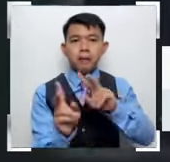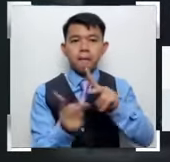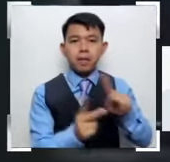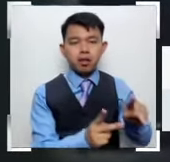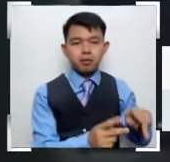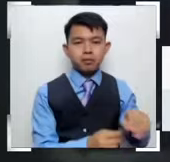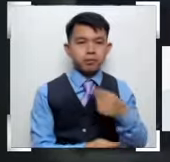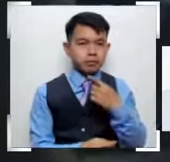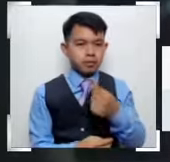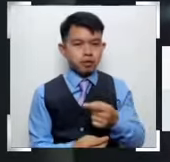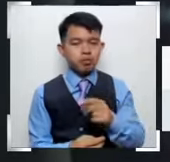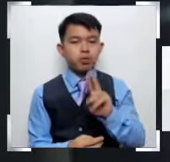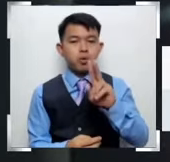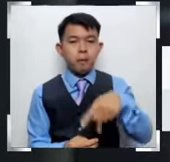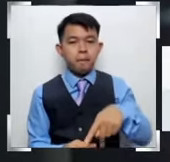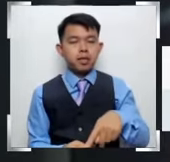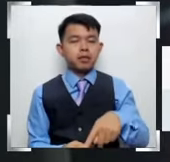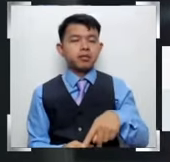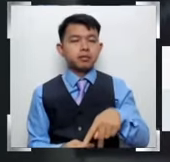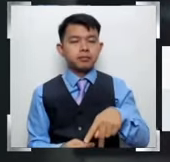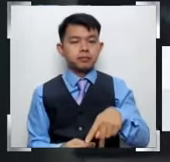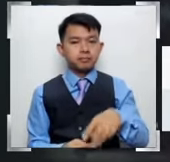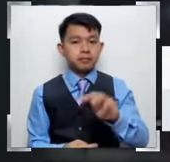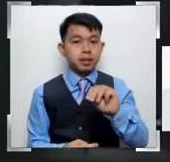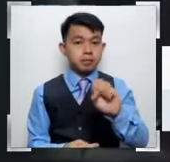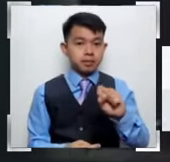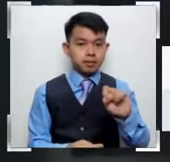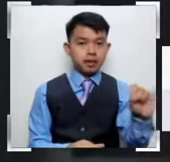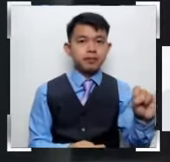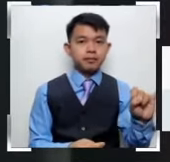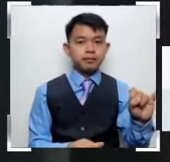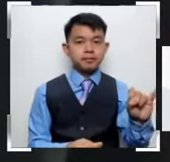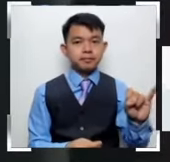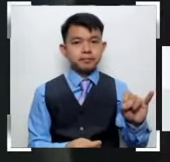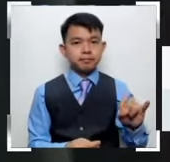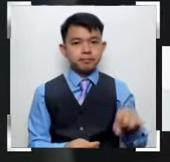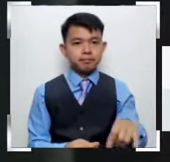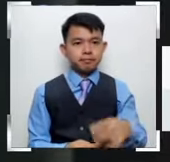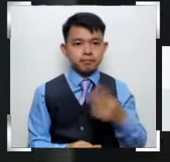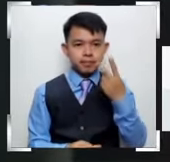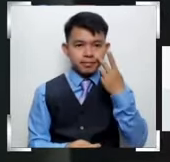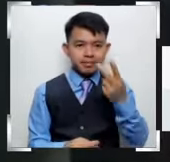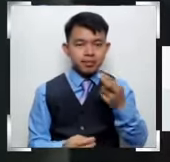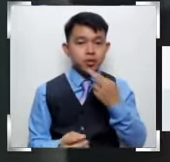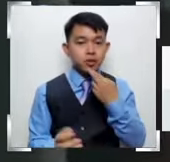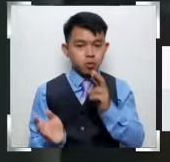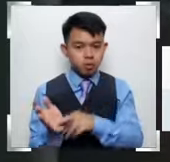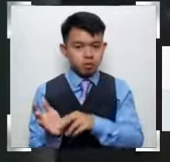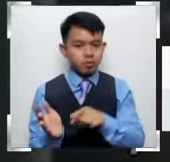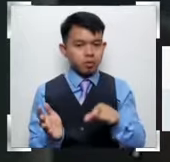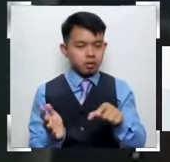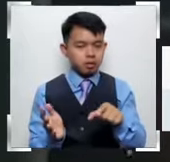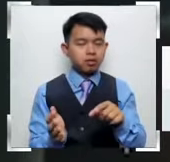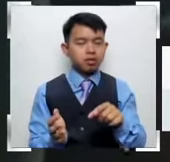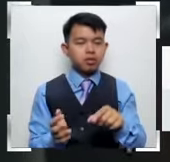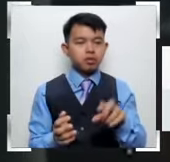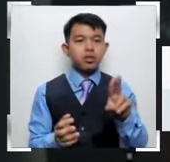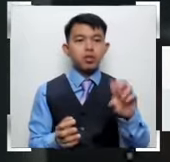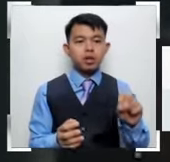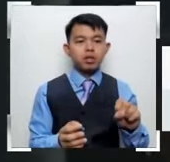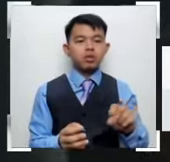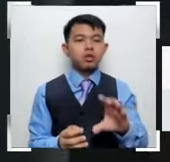Science Institute o UP-MSI. Yan daw ang lumabas sa pinakabagong ulat ng U.S. National Oceanic and